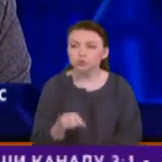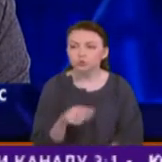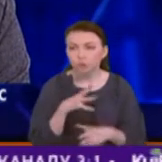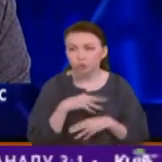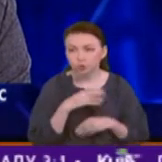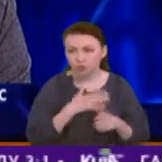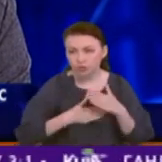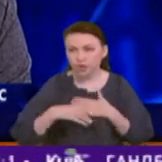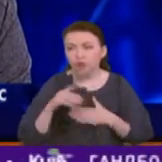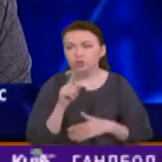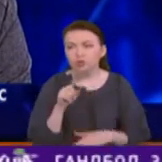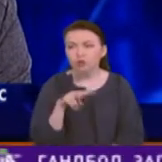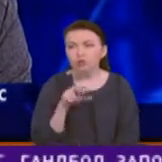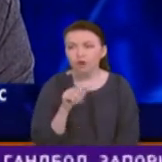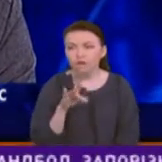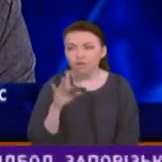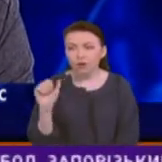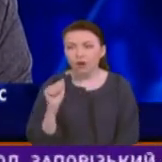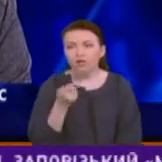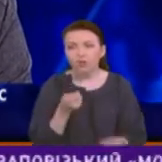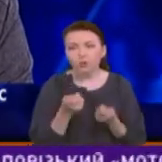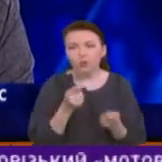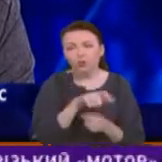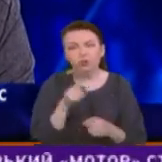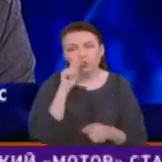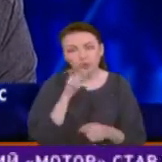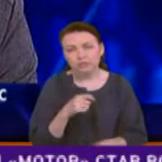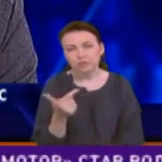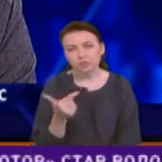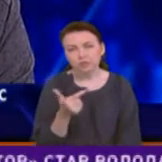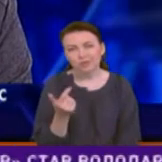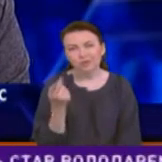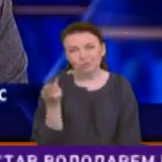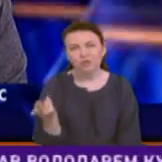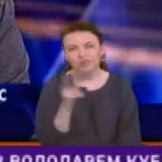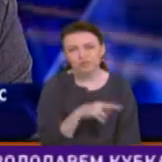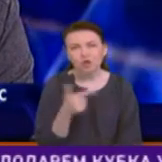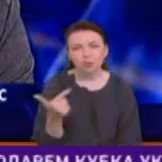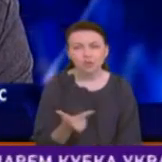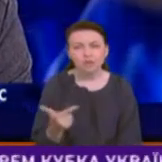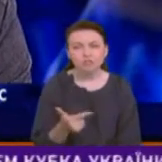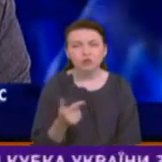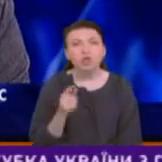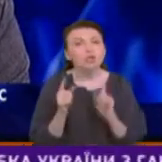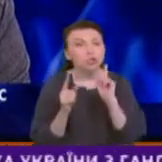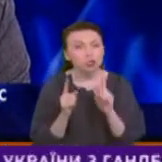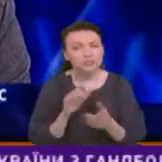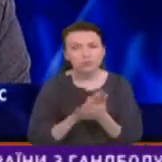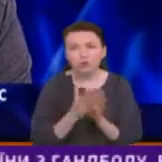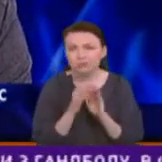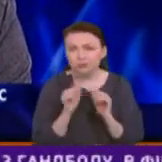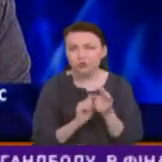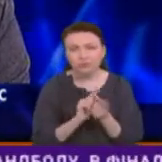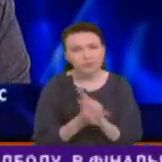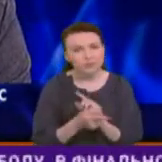що лаврою керують люди з українським громадянством, але, думаю, з подвійним, як мінімум, громадянством. І то ситуація може там змінитися